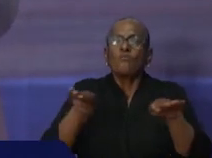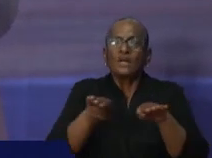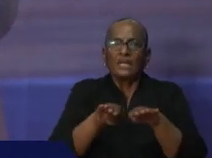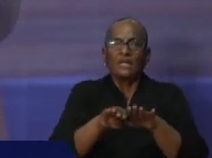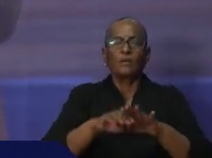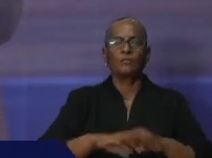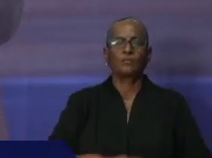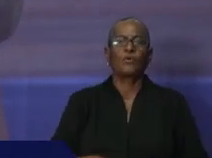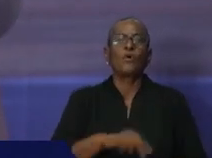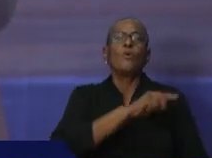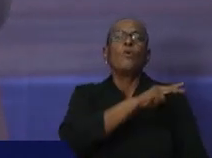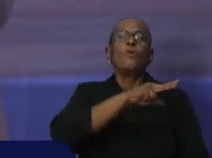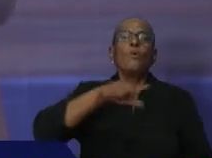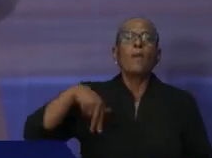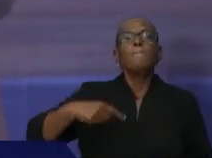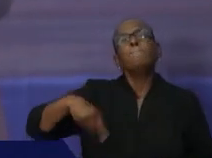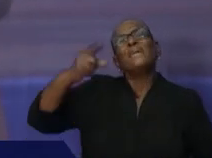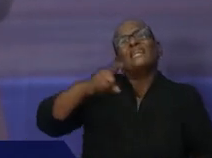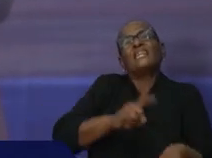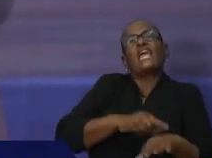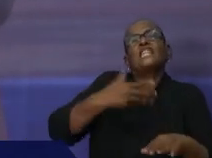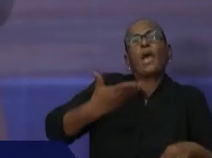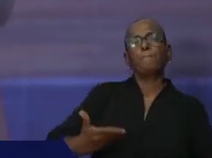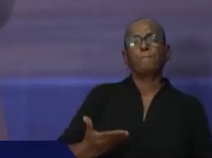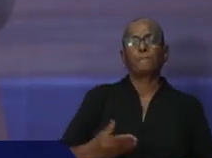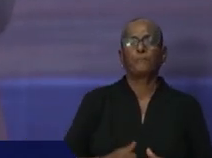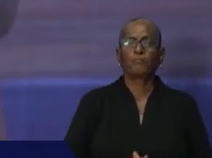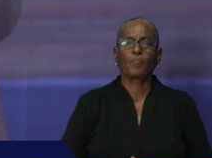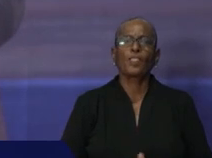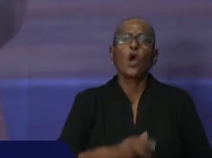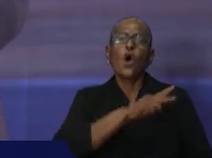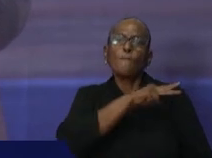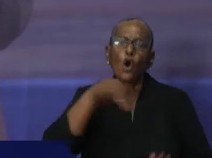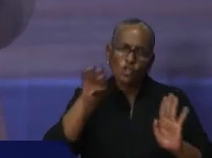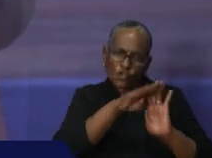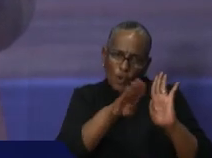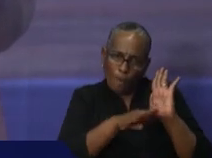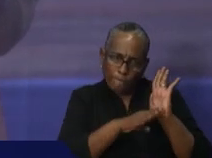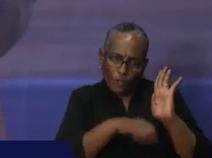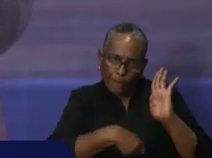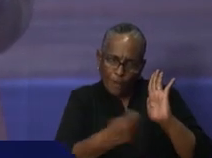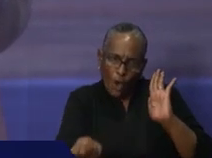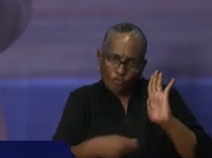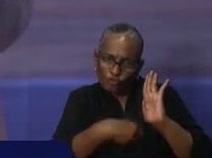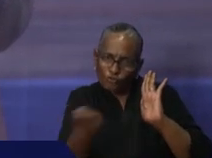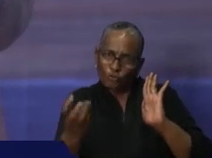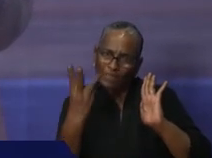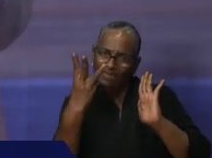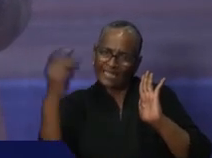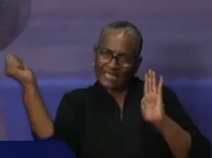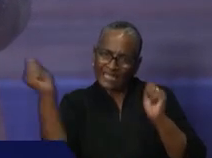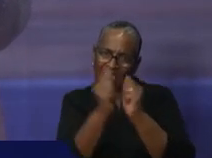die, hebben we meer tijd om ons programma uit te voeren. 3 jaar.